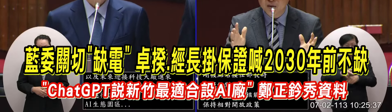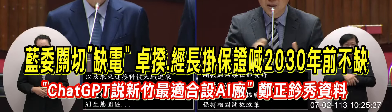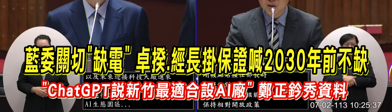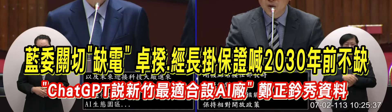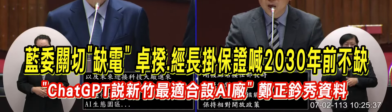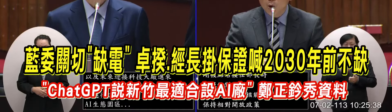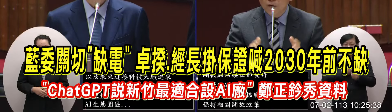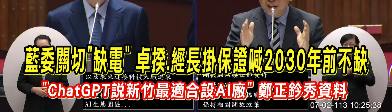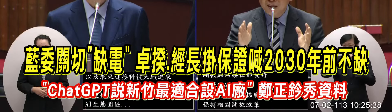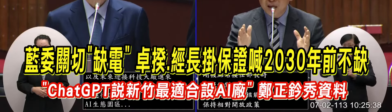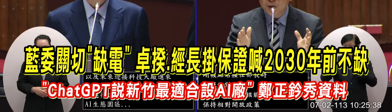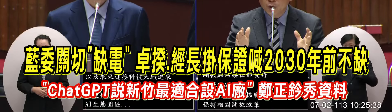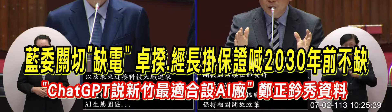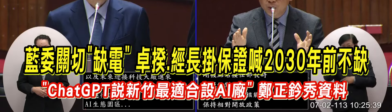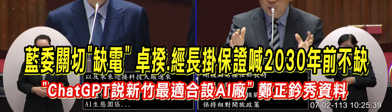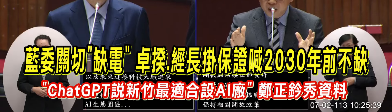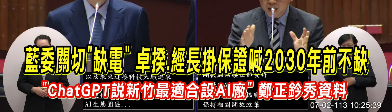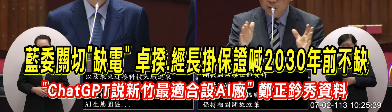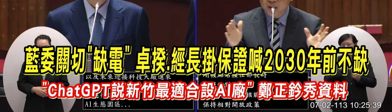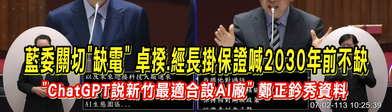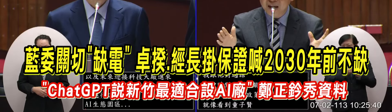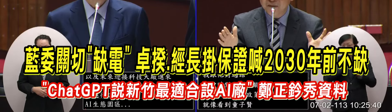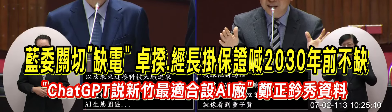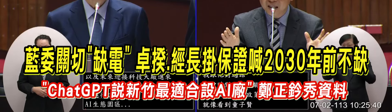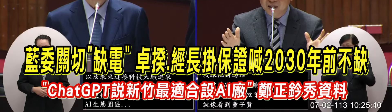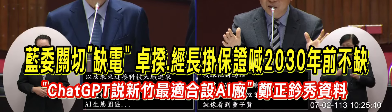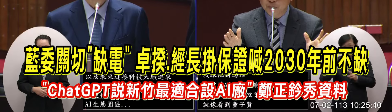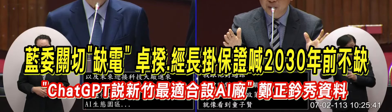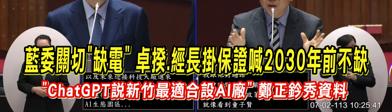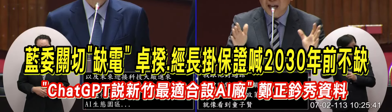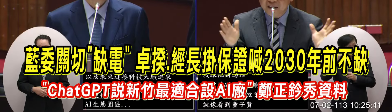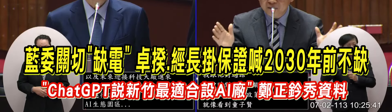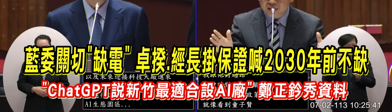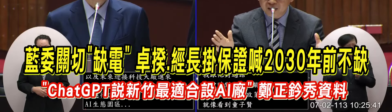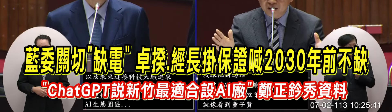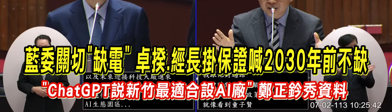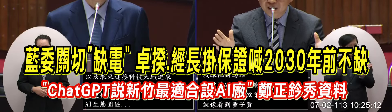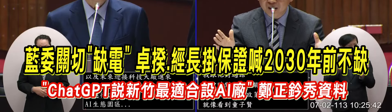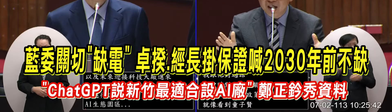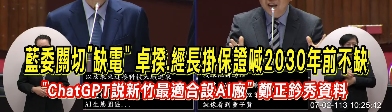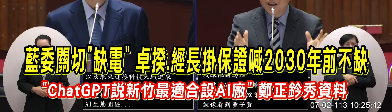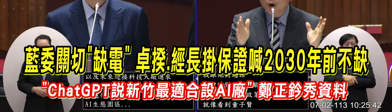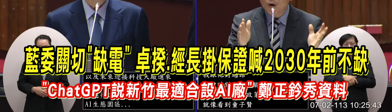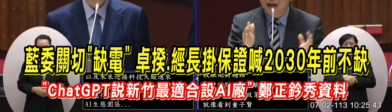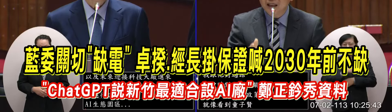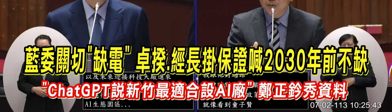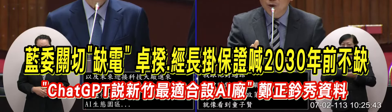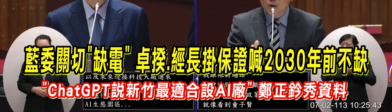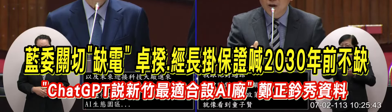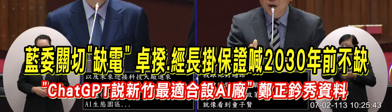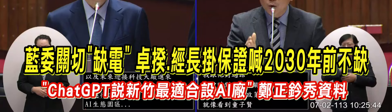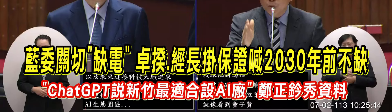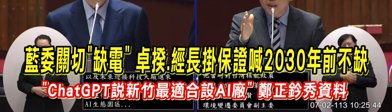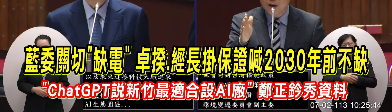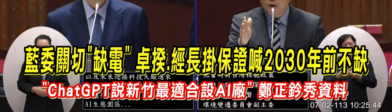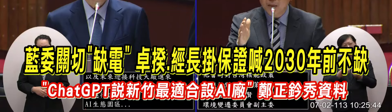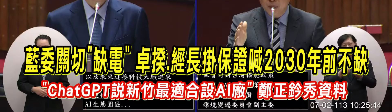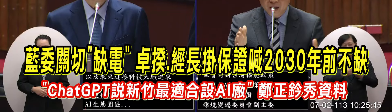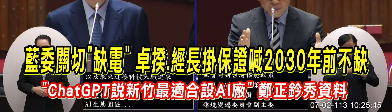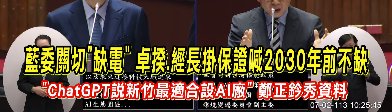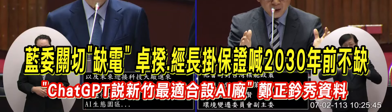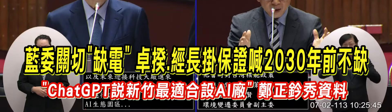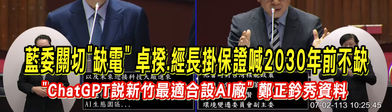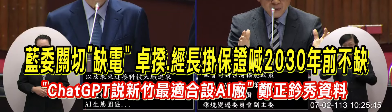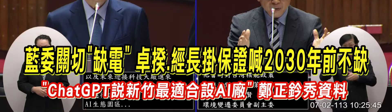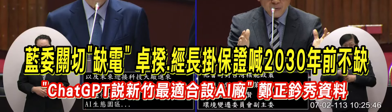集人这样一个角色的时候，我发现他们对于能源的看法其实是比较开放的哈。可是后来坦白说，郭部长后